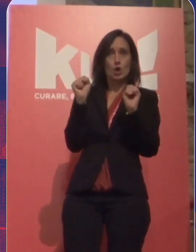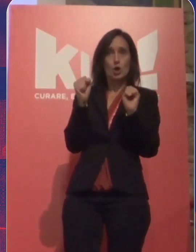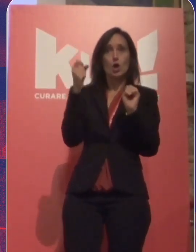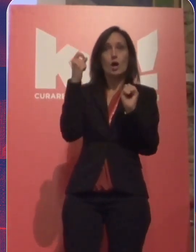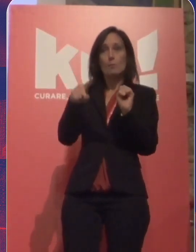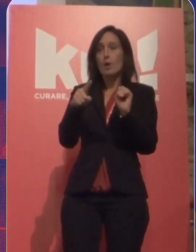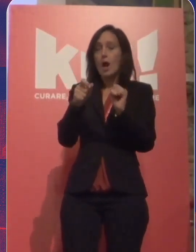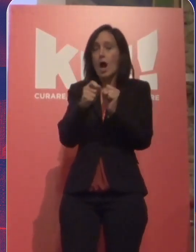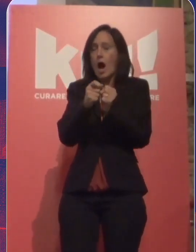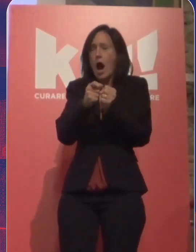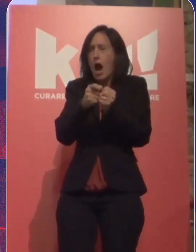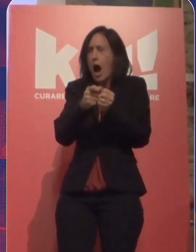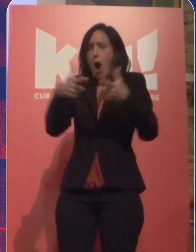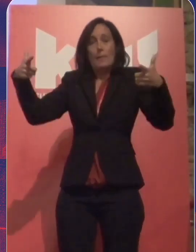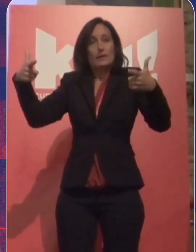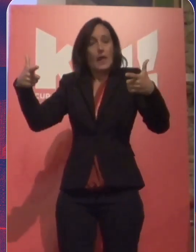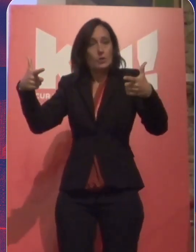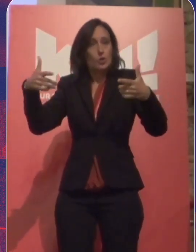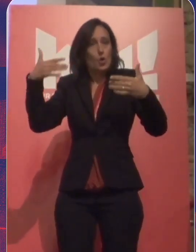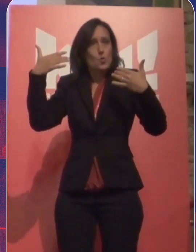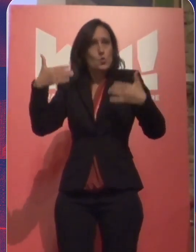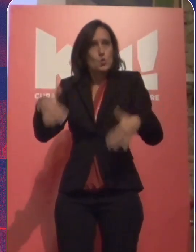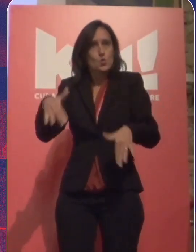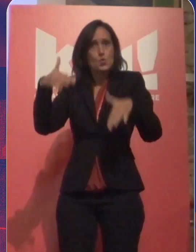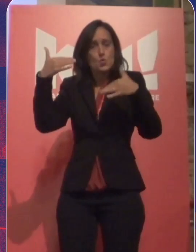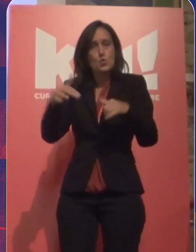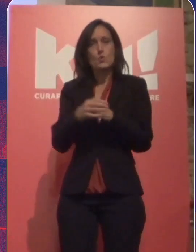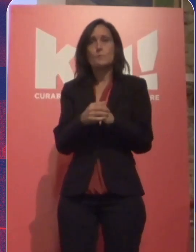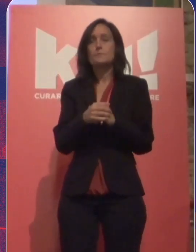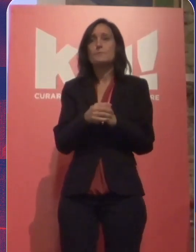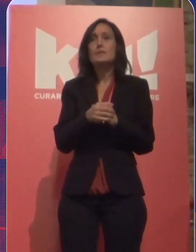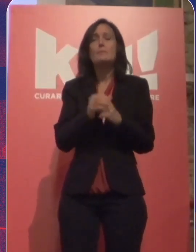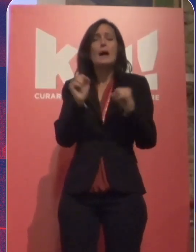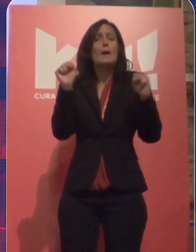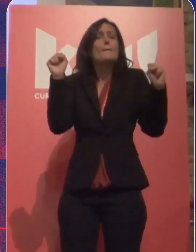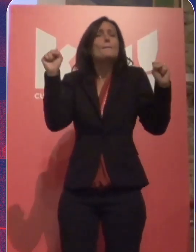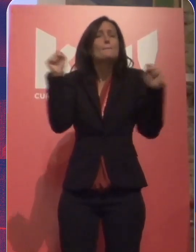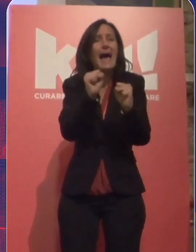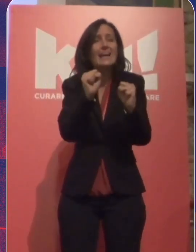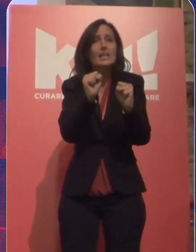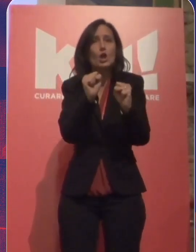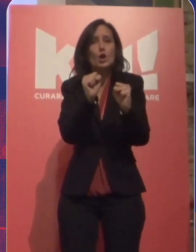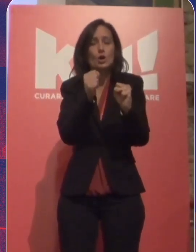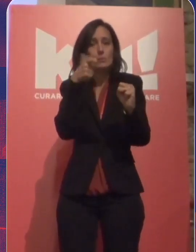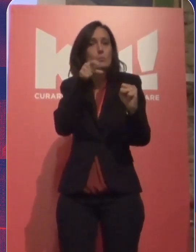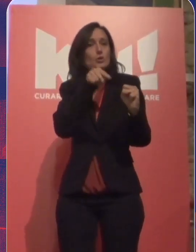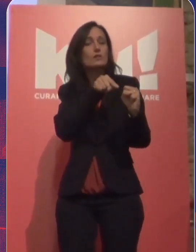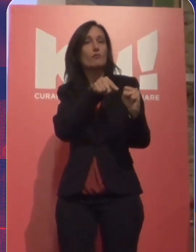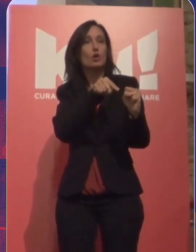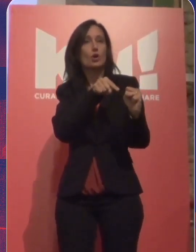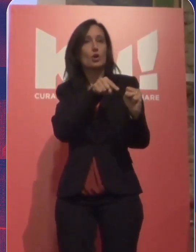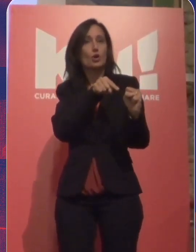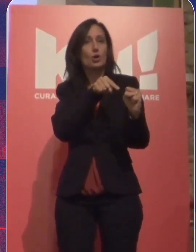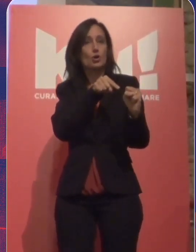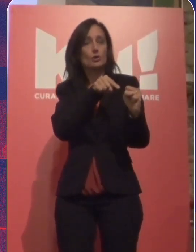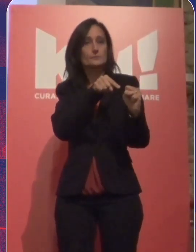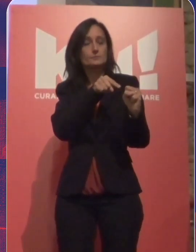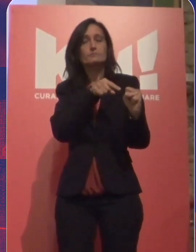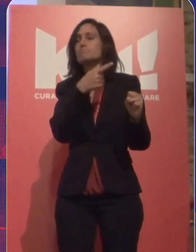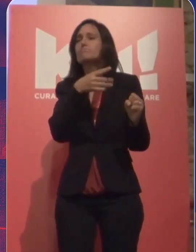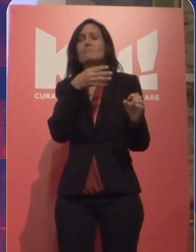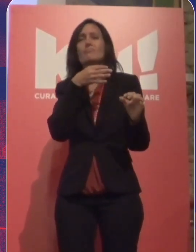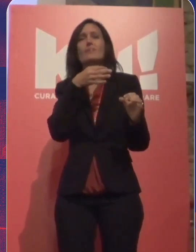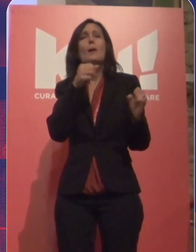perché il panico quando c'è panico c'è panico quando l'altro